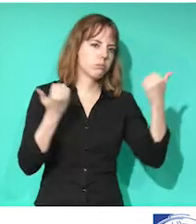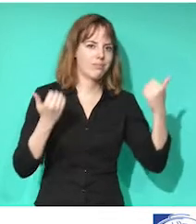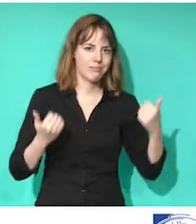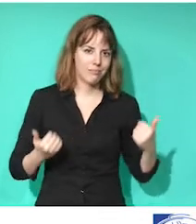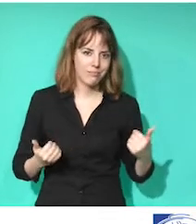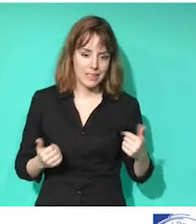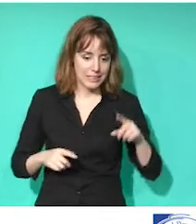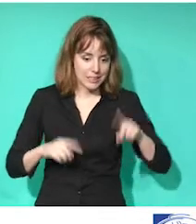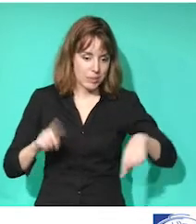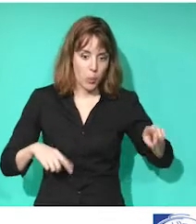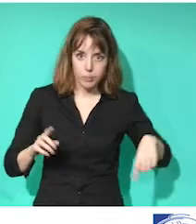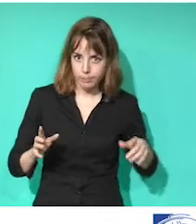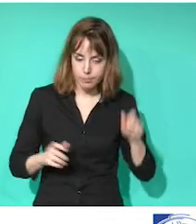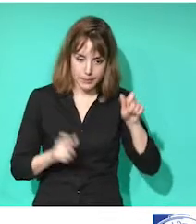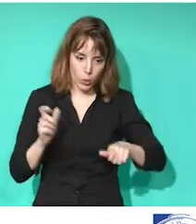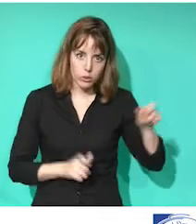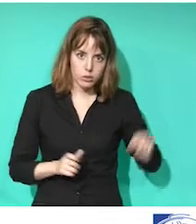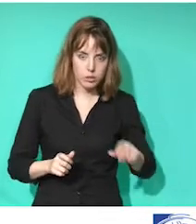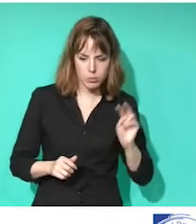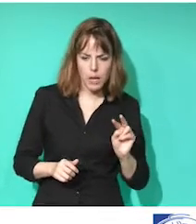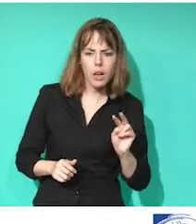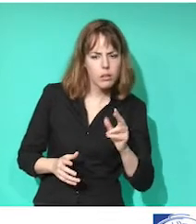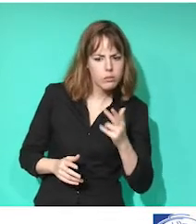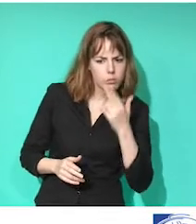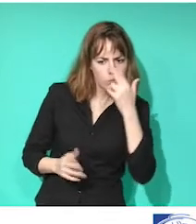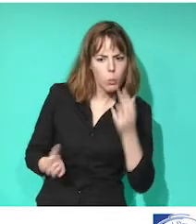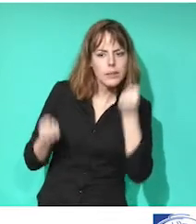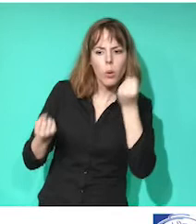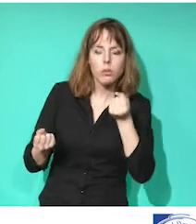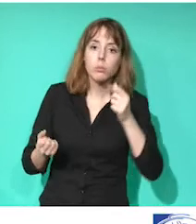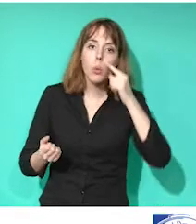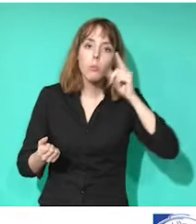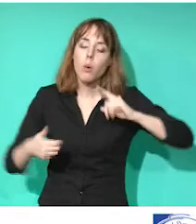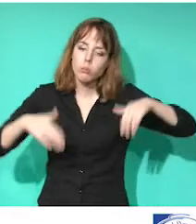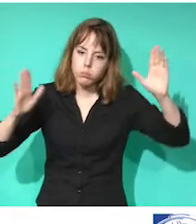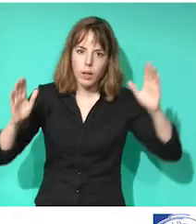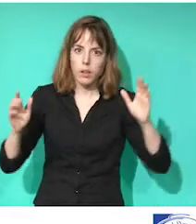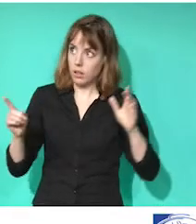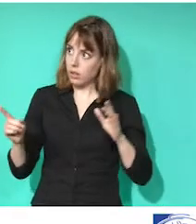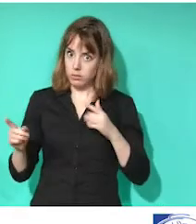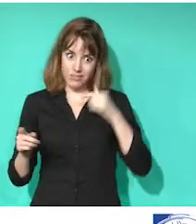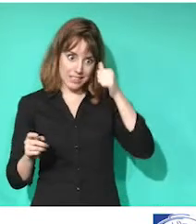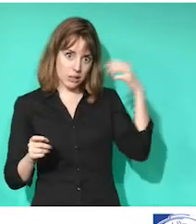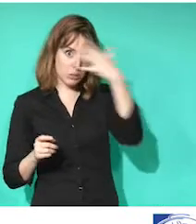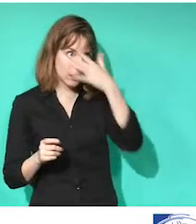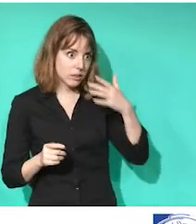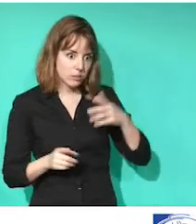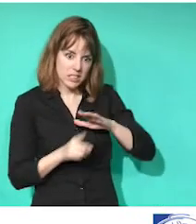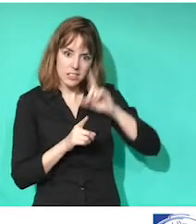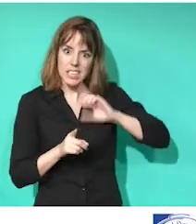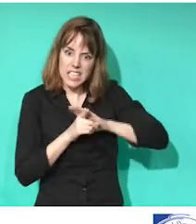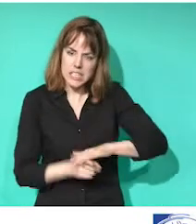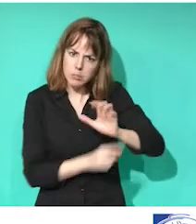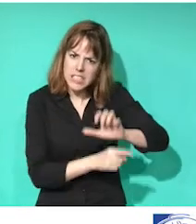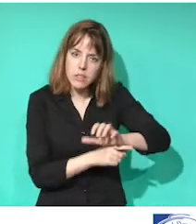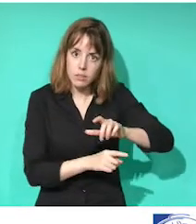regarder le genre. Vous voulez dire qu'aux États-Unis ou au Canada, pour dire les choses crûment, ils sont moins sexistes qu'en France, pour